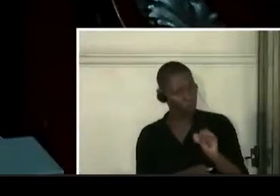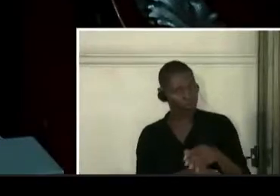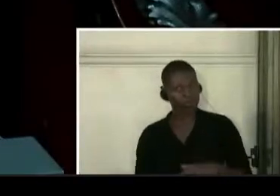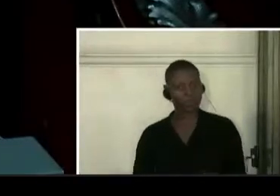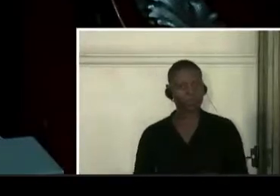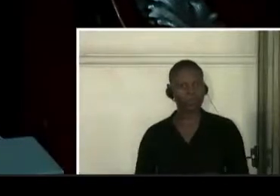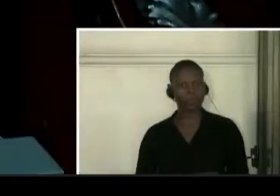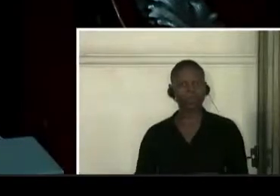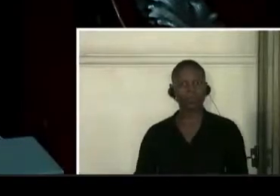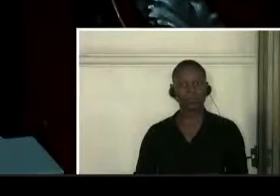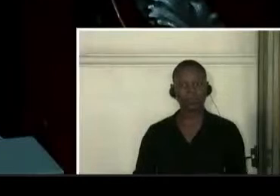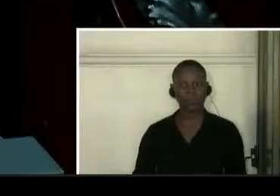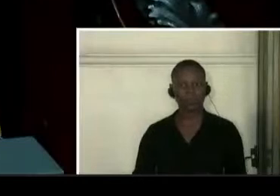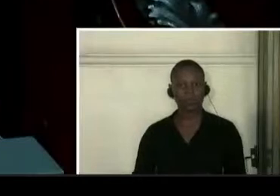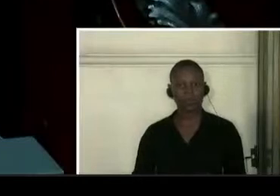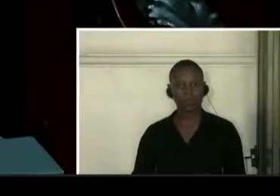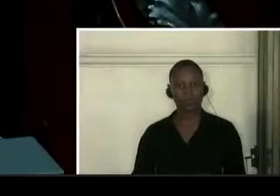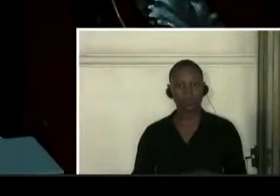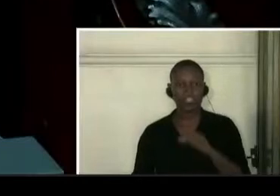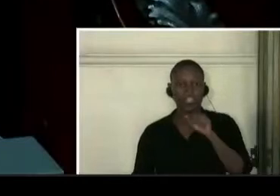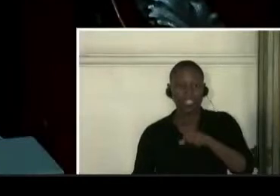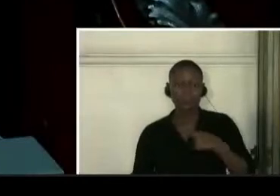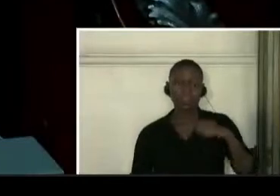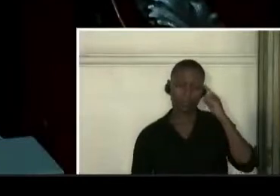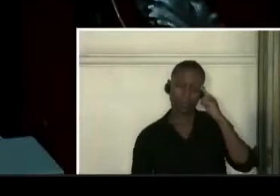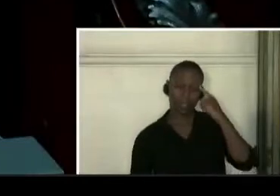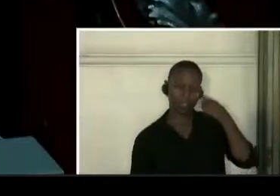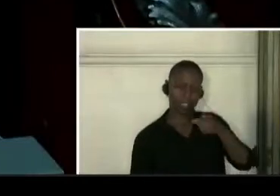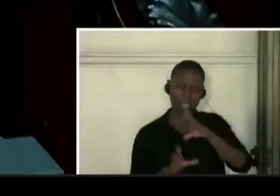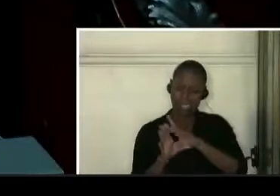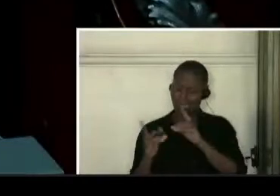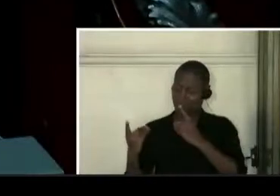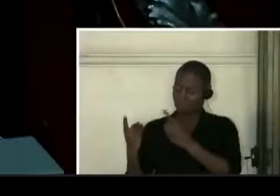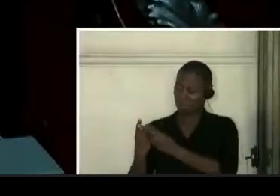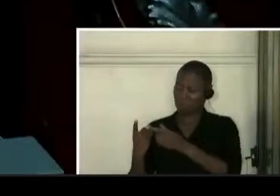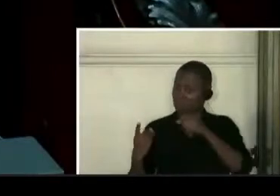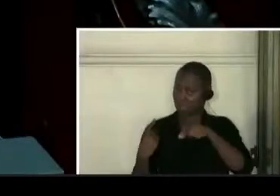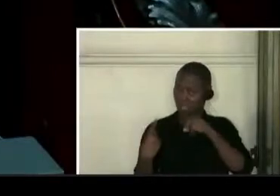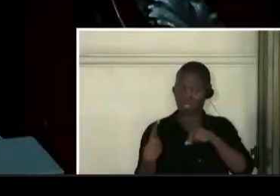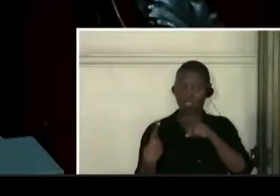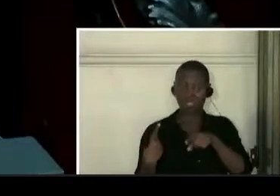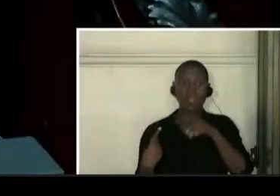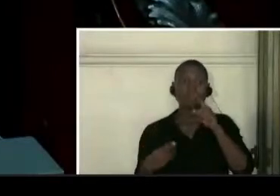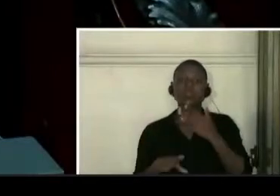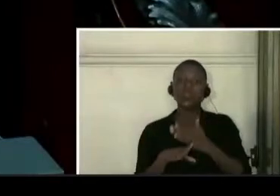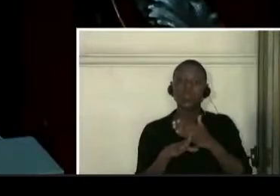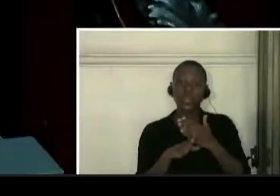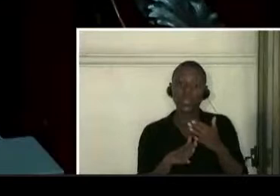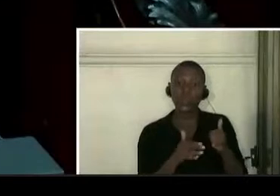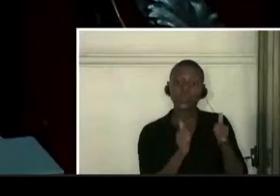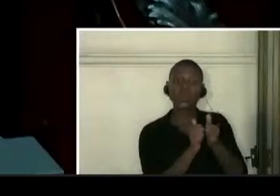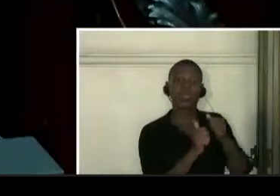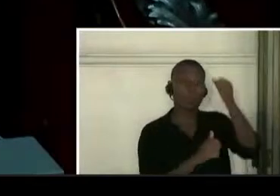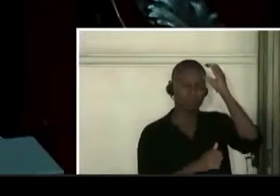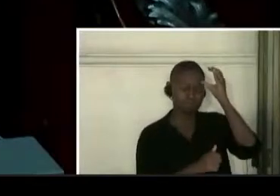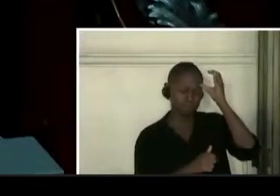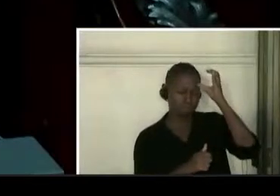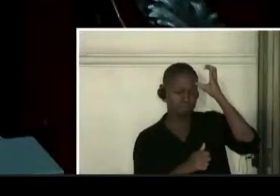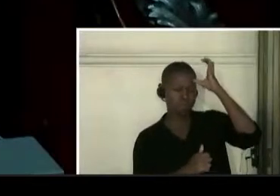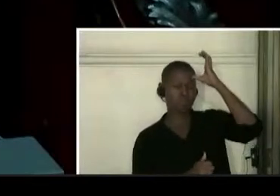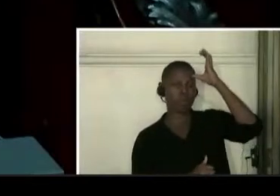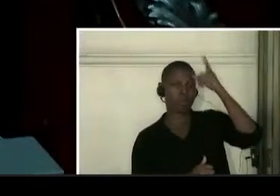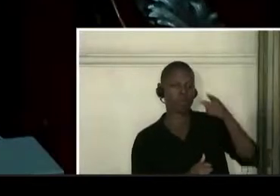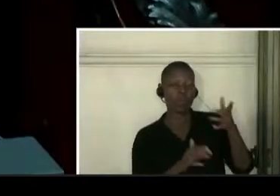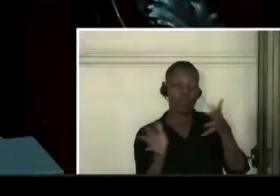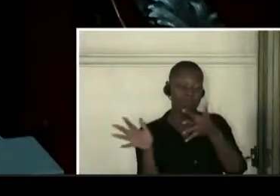ofikayo. Nginakho ukucabanga ukuthi kuzomele lo mnyango ube nakho futhi ukusebenzisana nezinjulo abuchopho ezihlola